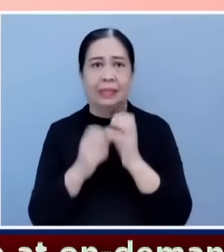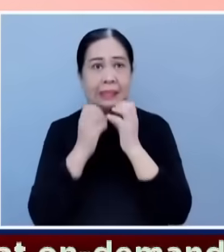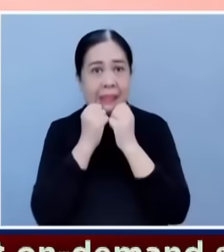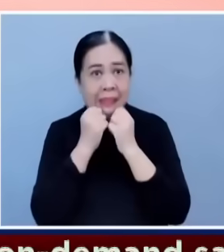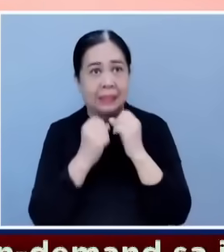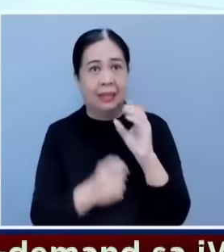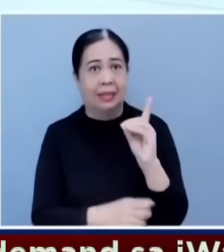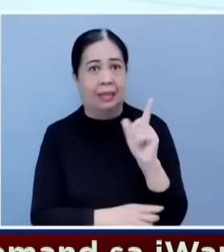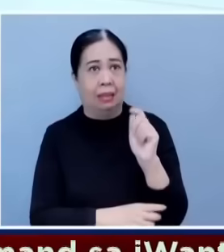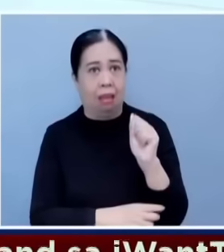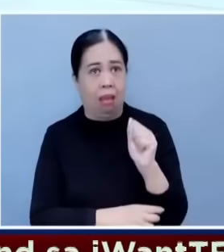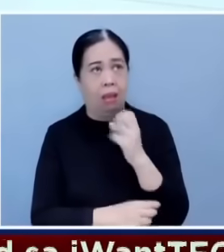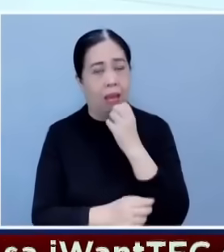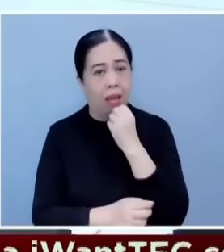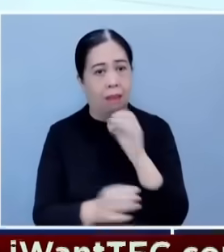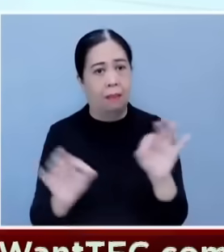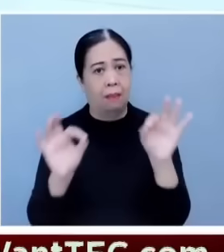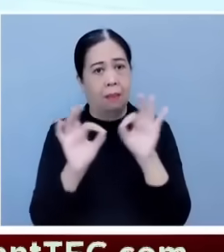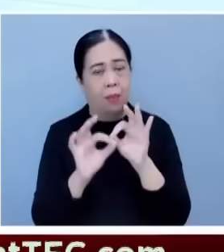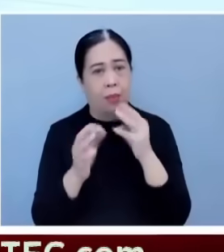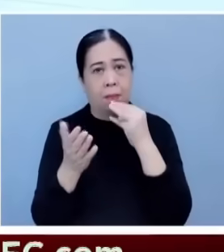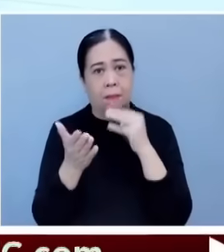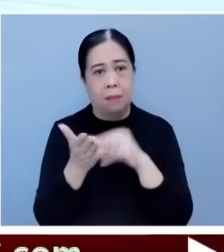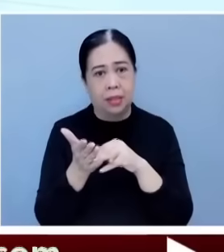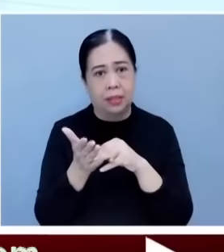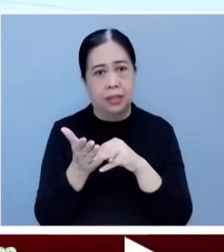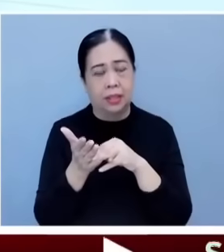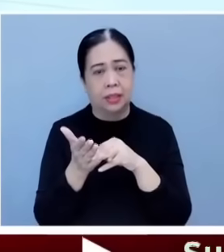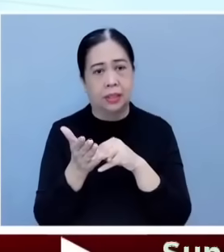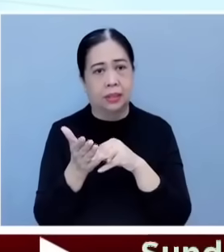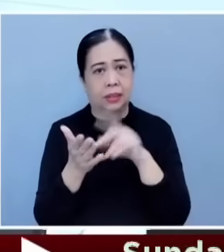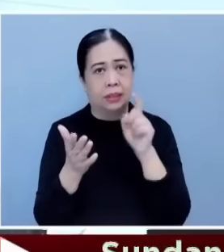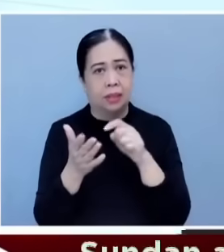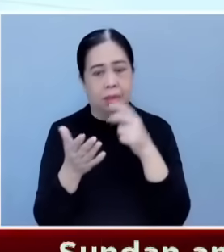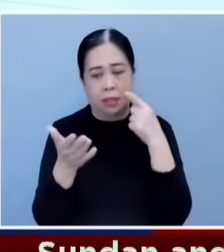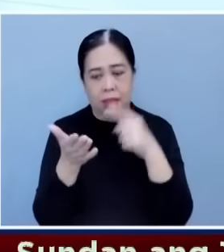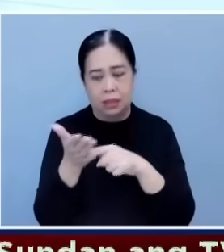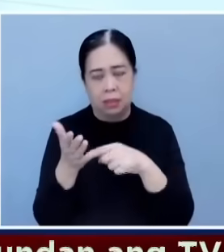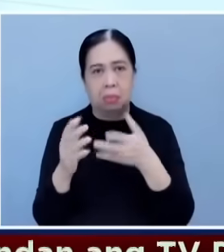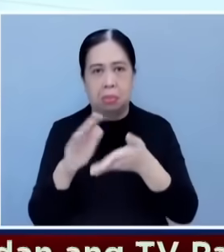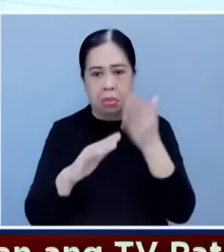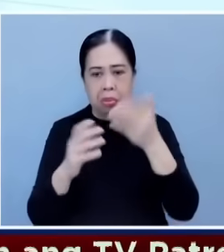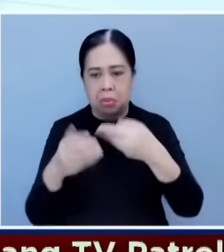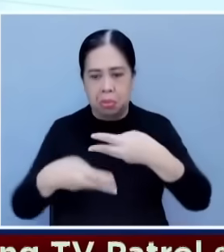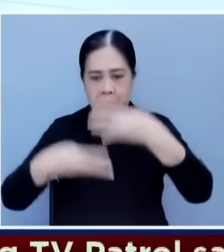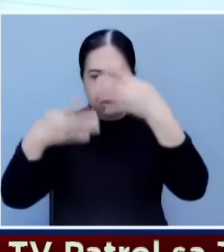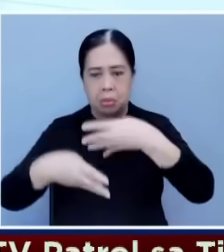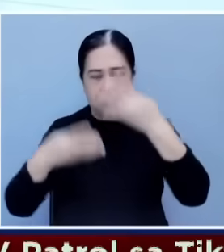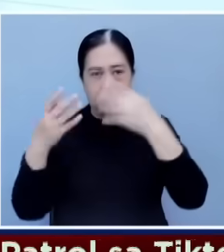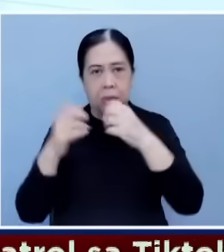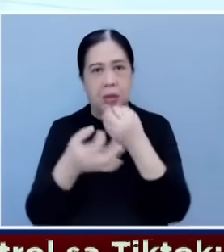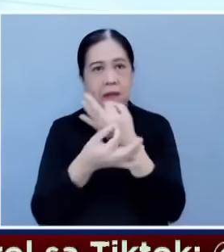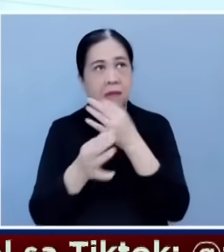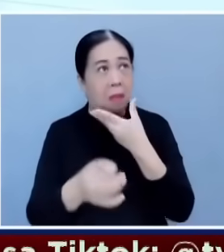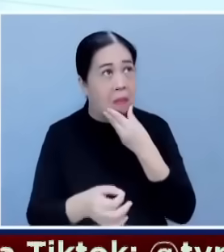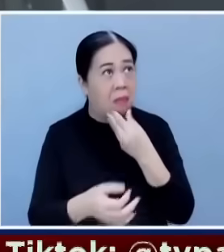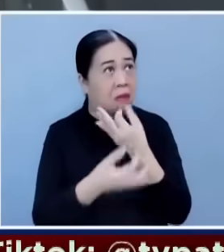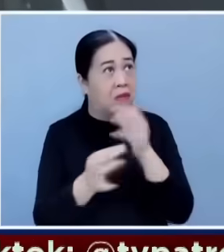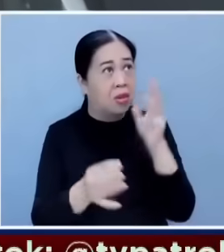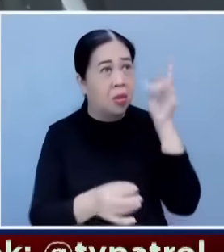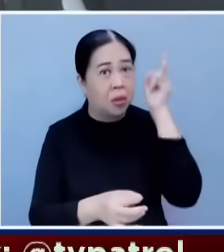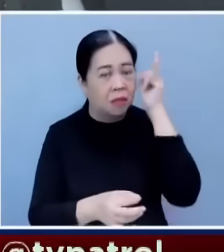ko. Ang importanteng message na dapat ko makita, nakikita ko siya kaagad pag may free na na